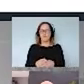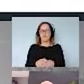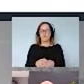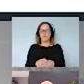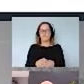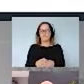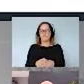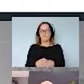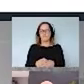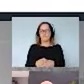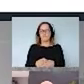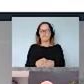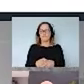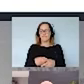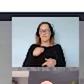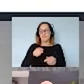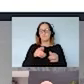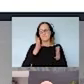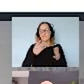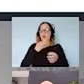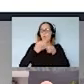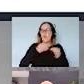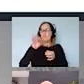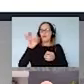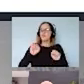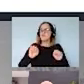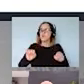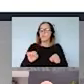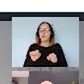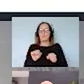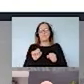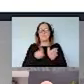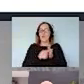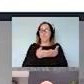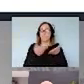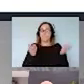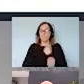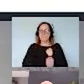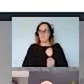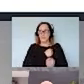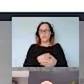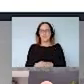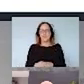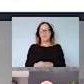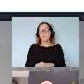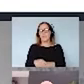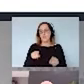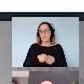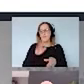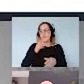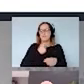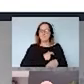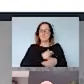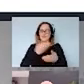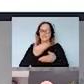która współorganizuje SPOET, opowie o swoich działaniach dla bibliotek, więc też będziemy serdecznie